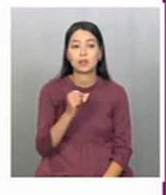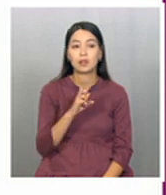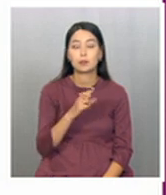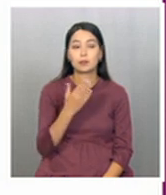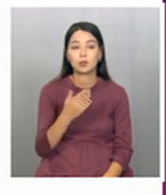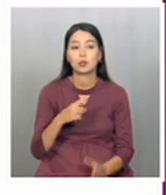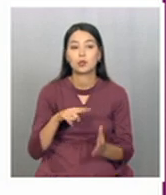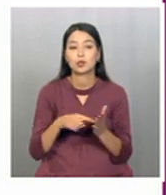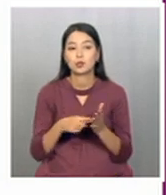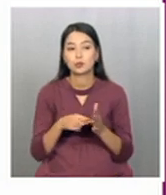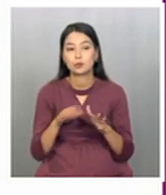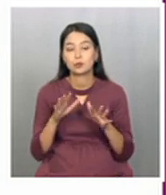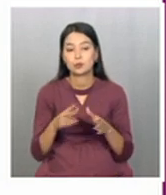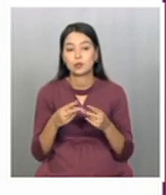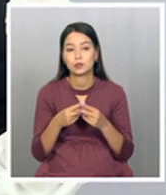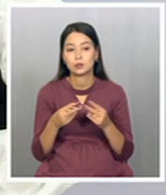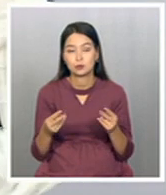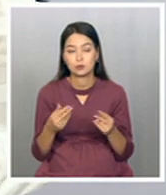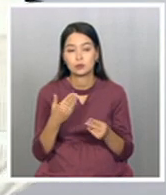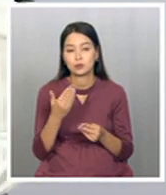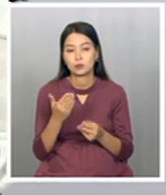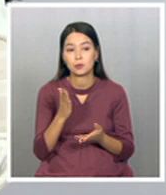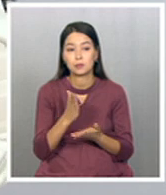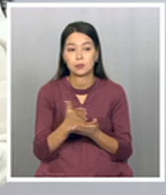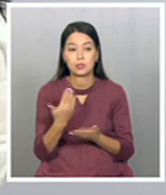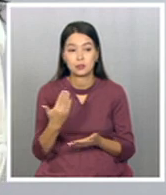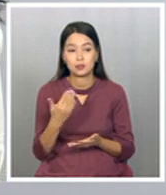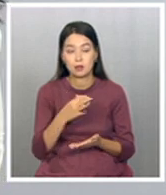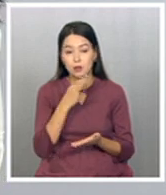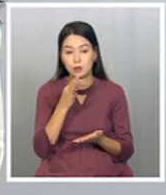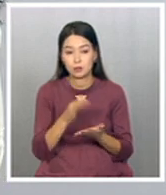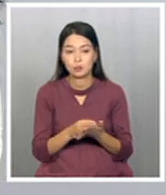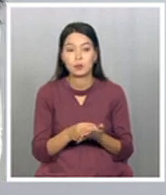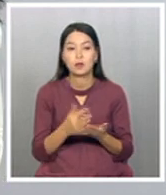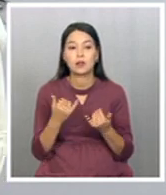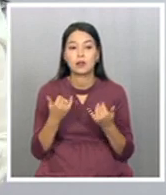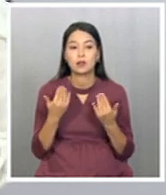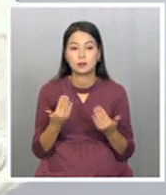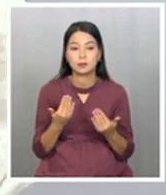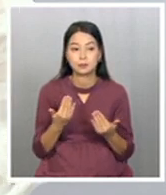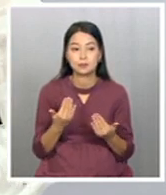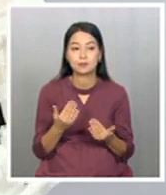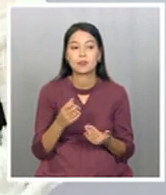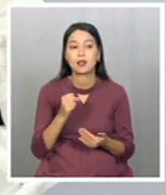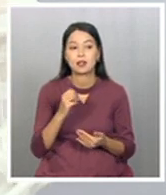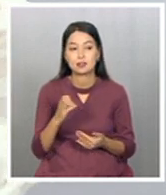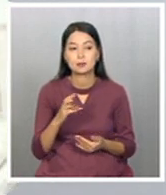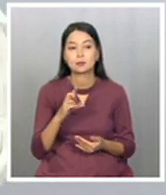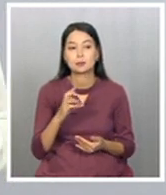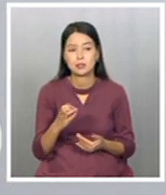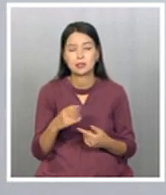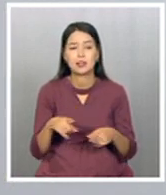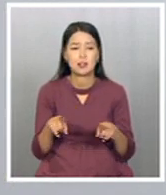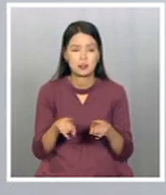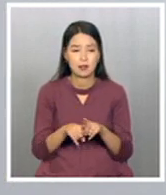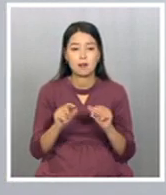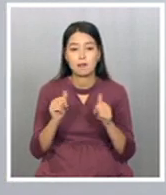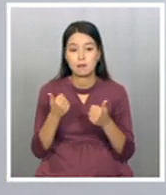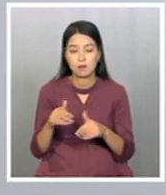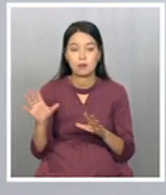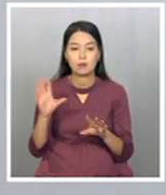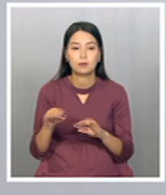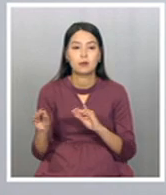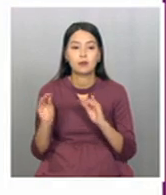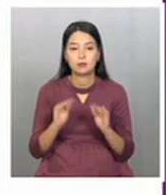арқылы өтетін түзудің теңдеуі. Дәл осы секілді балалар біз AC, BC түзуінің теңдеулерін құрып алатын